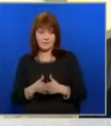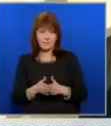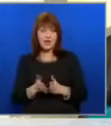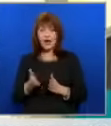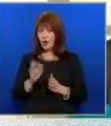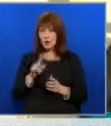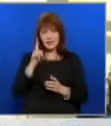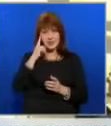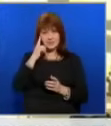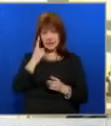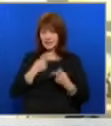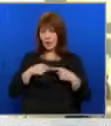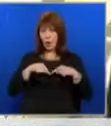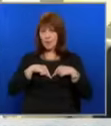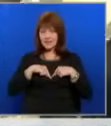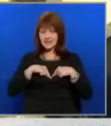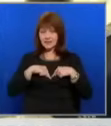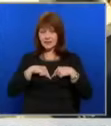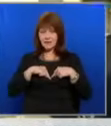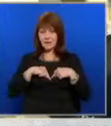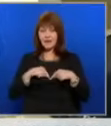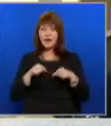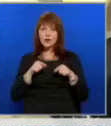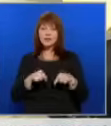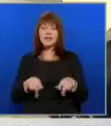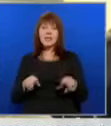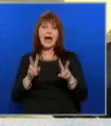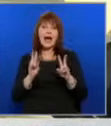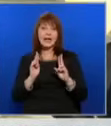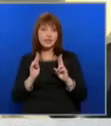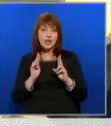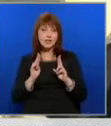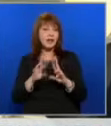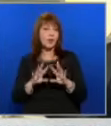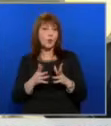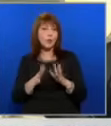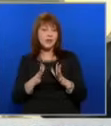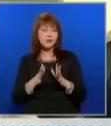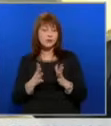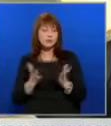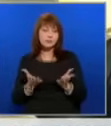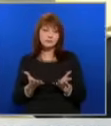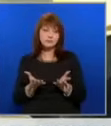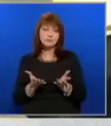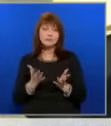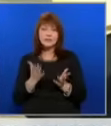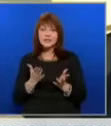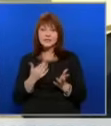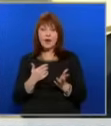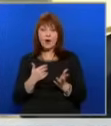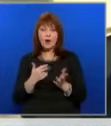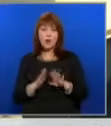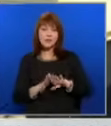още ли смятате да го съдите? Значи това са решения, които са изключително от страна